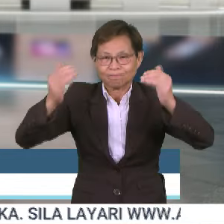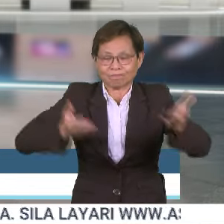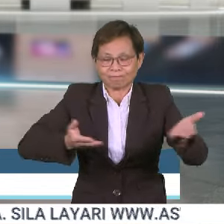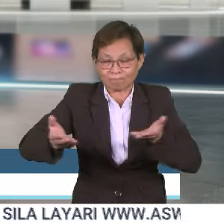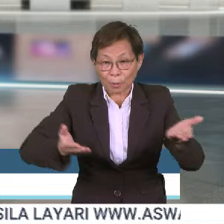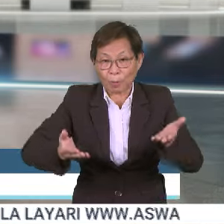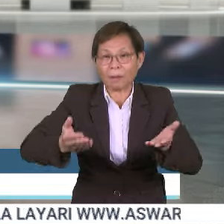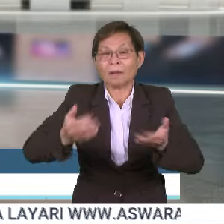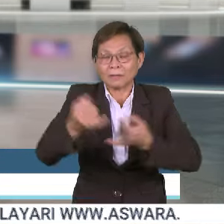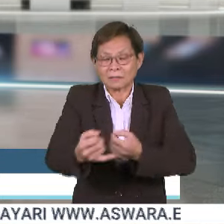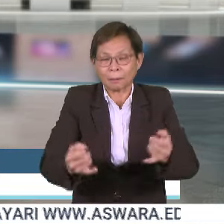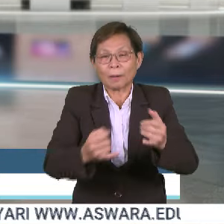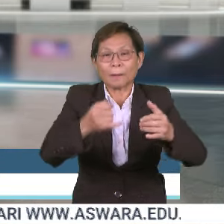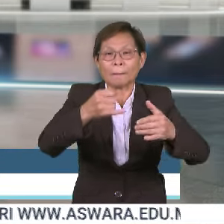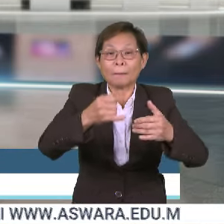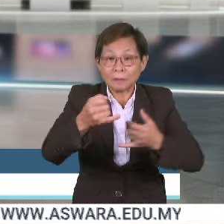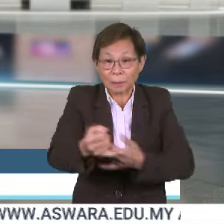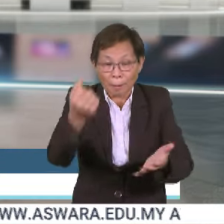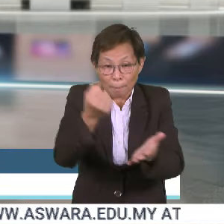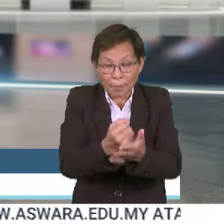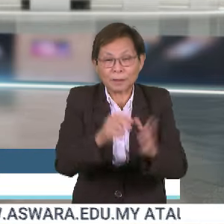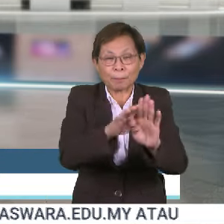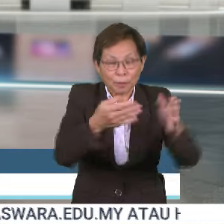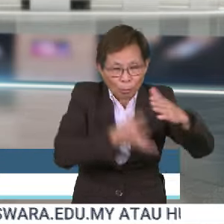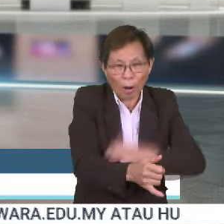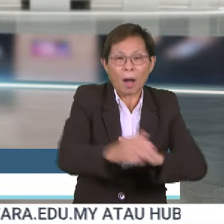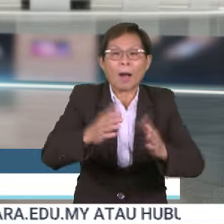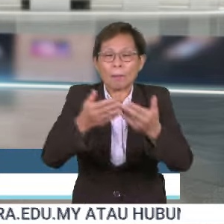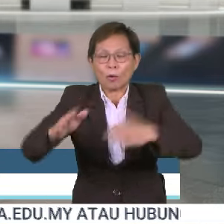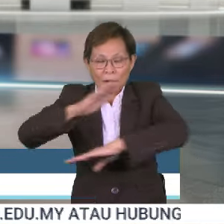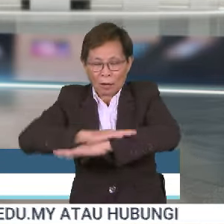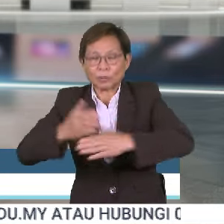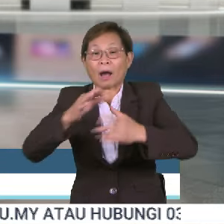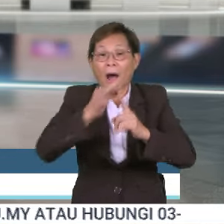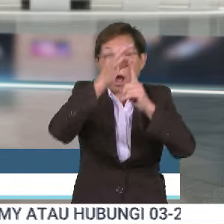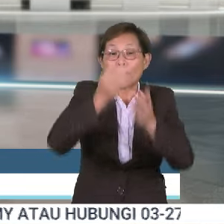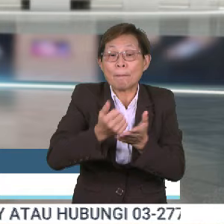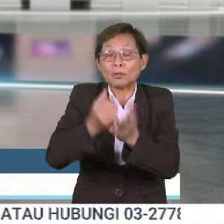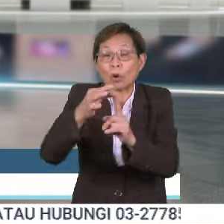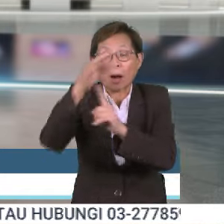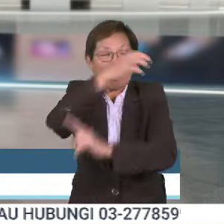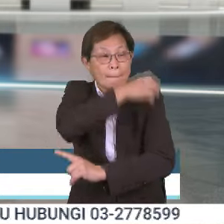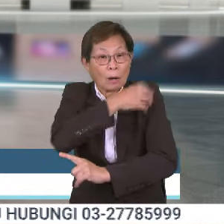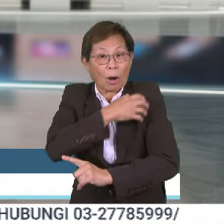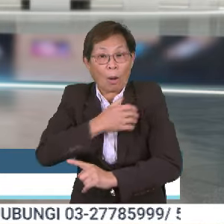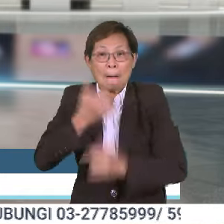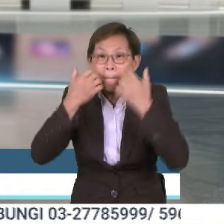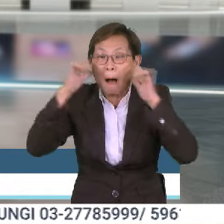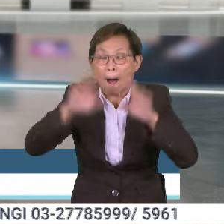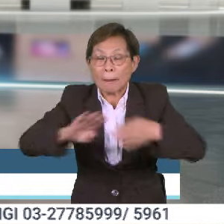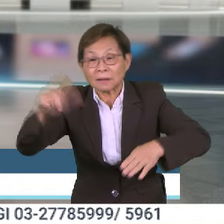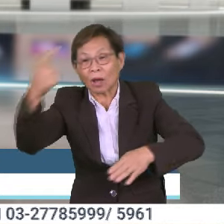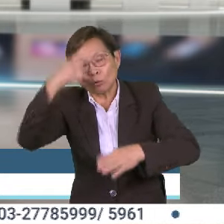imigration di pintu masuk negara ia termasuk membuka kaum tebal menempatkan pegawai yang maha dalam bahasa asing